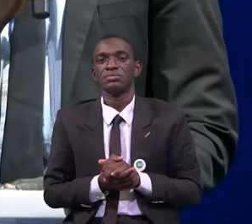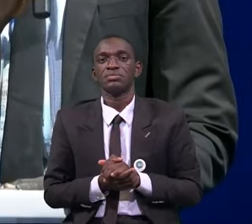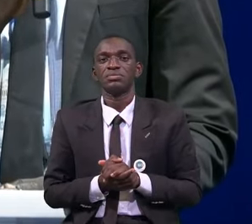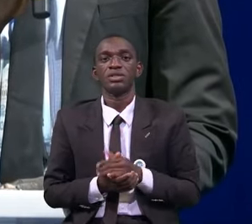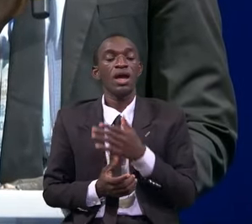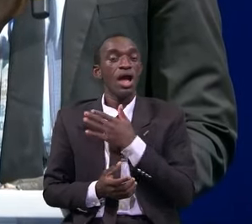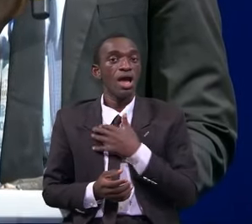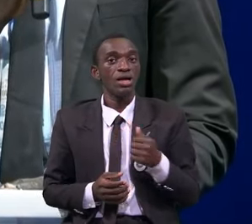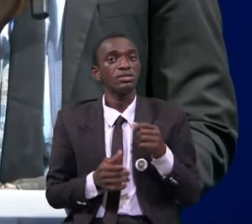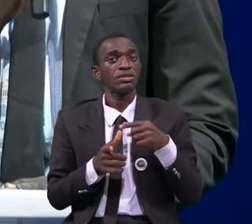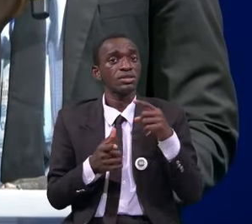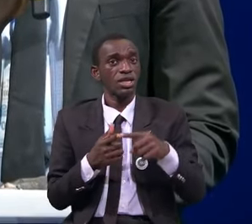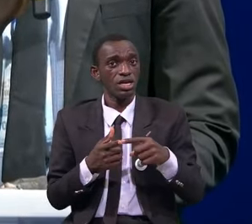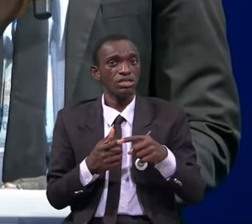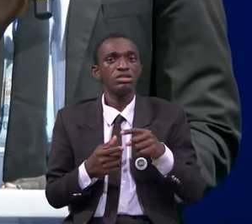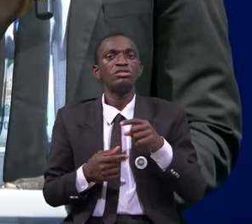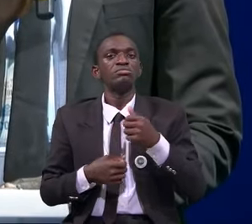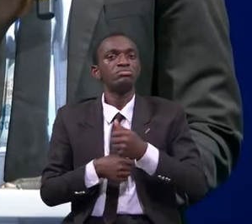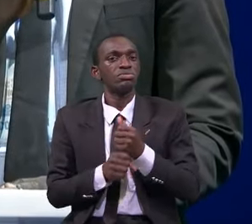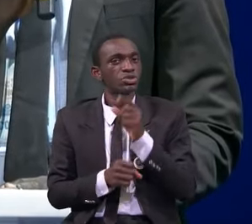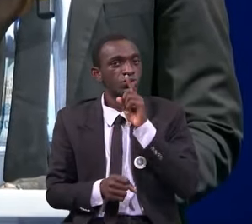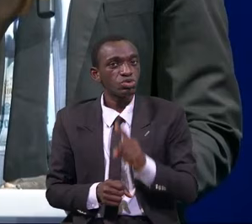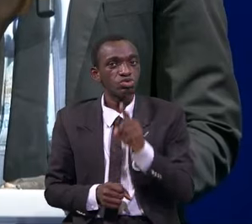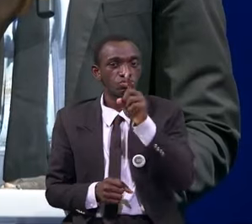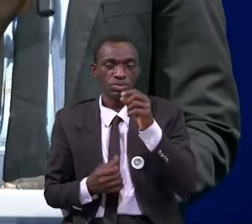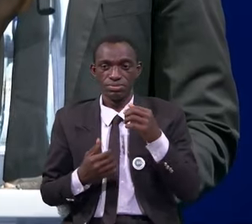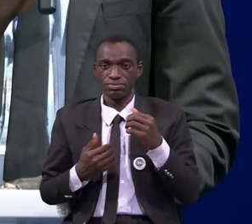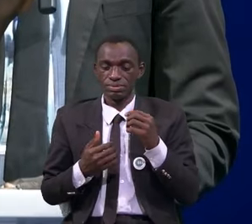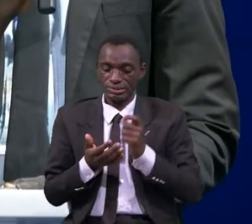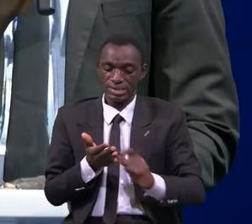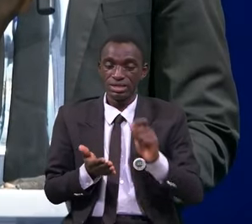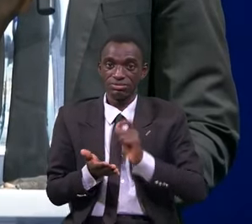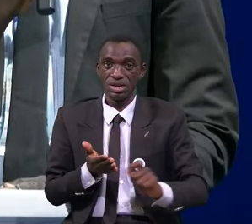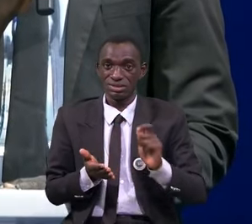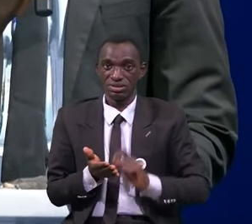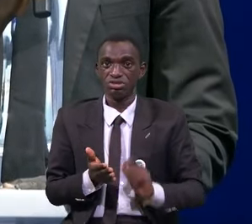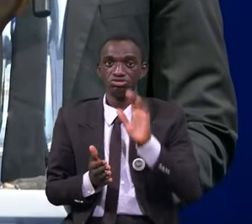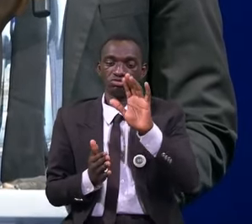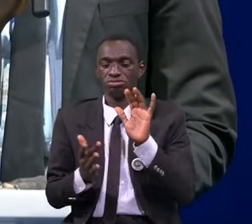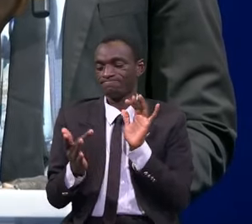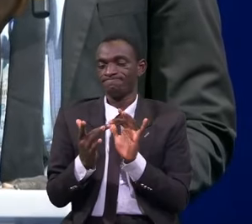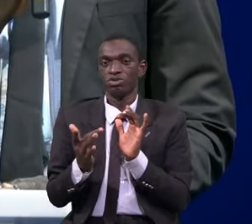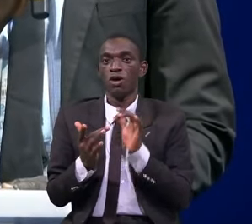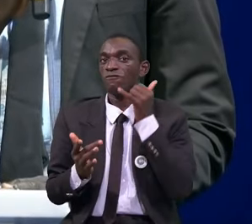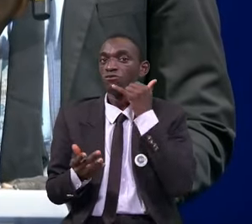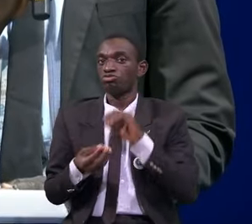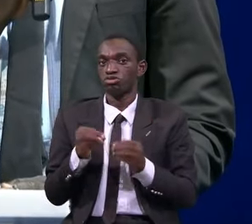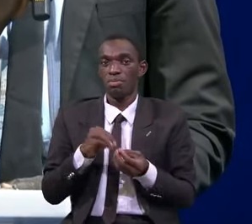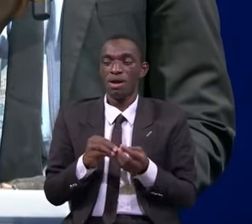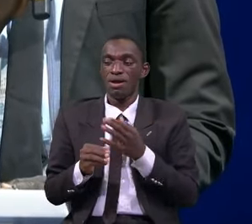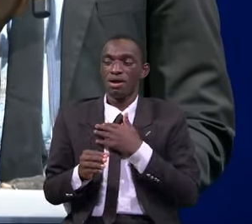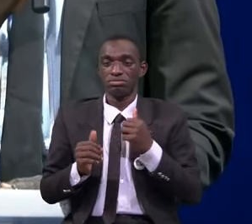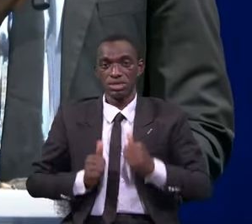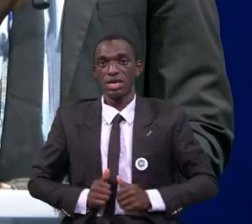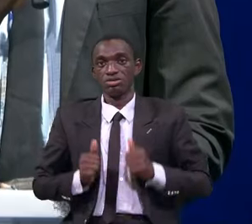And make sure that you have all their contact. Assurez-vous d'avoir leur numéro téléphonique. And get all the